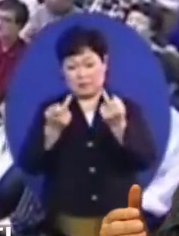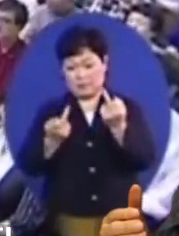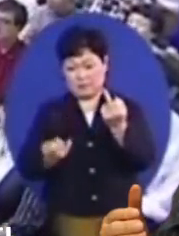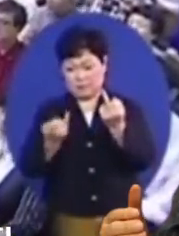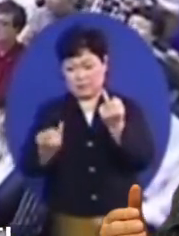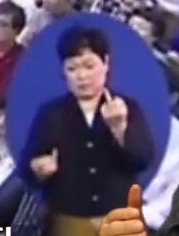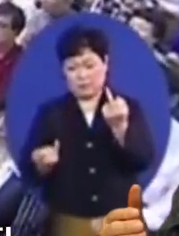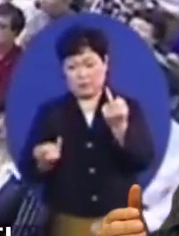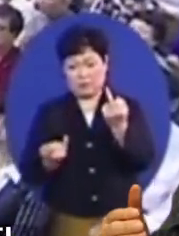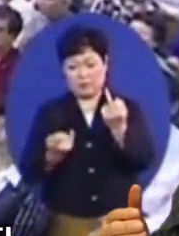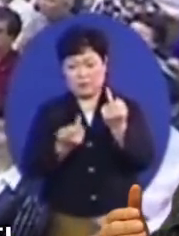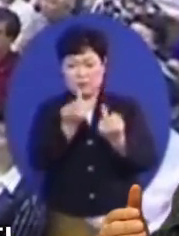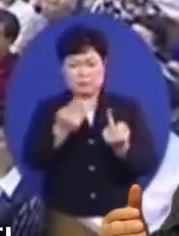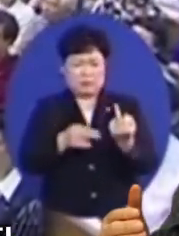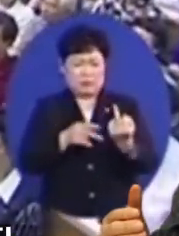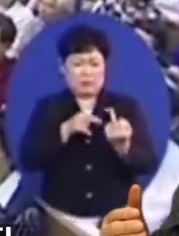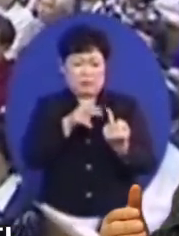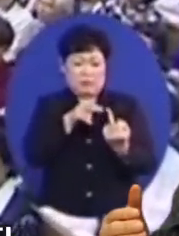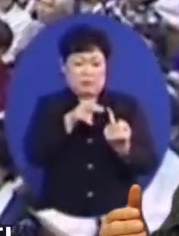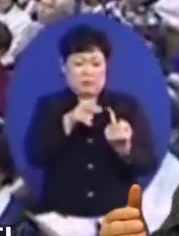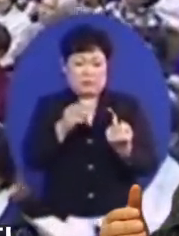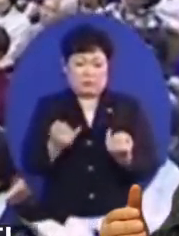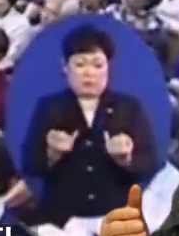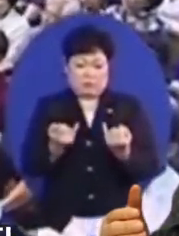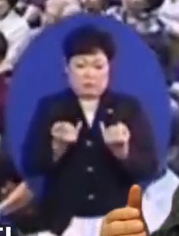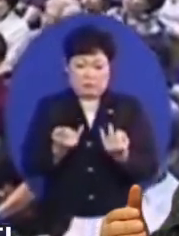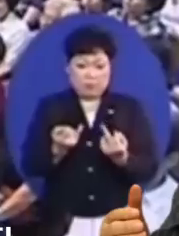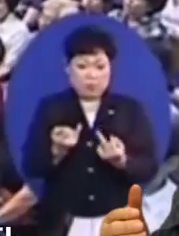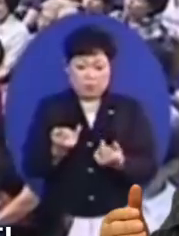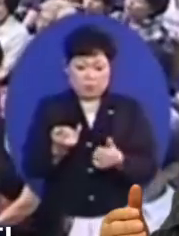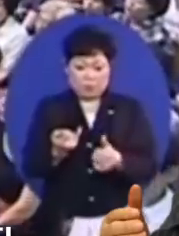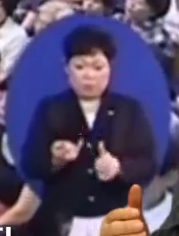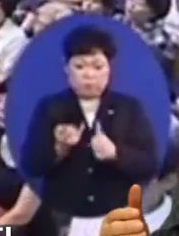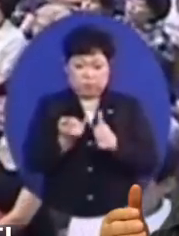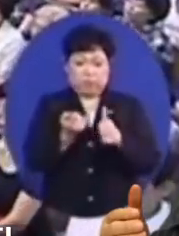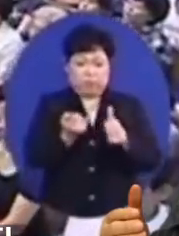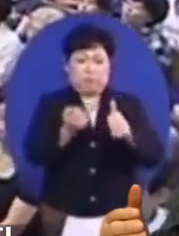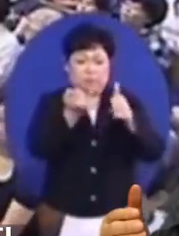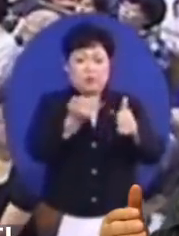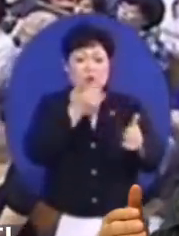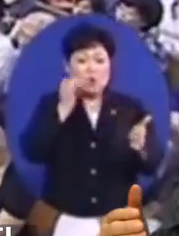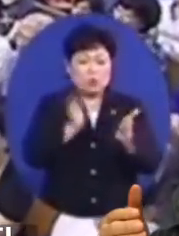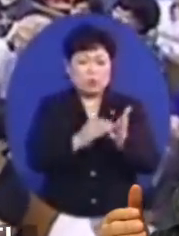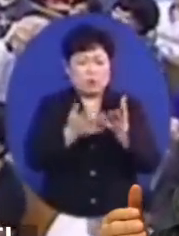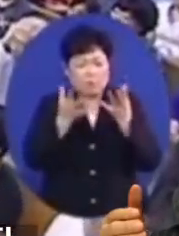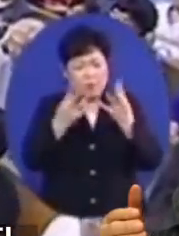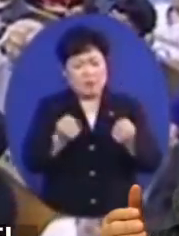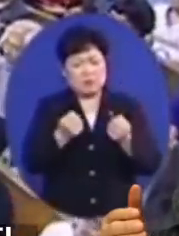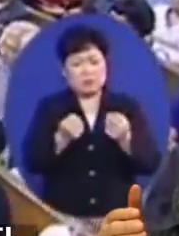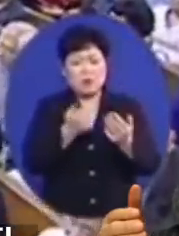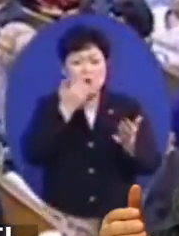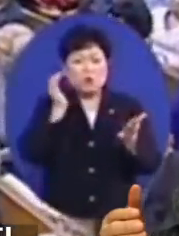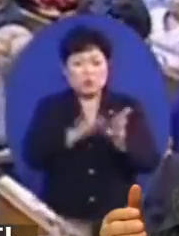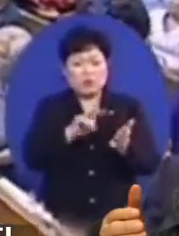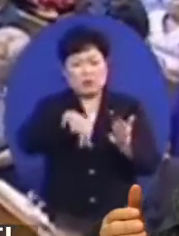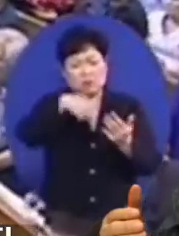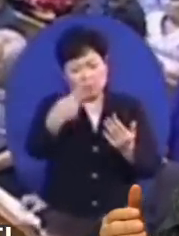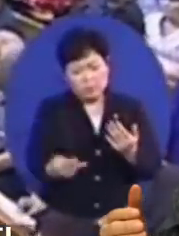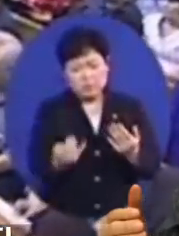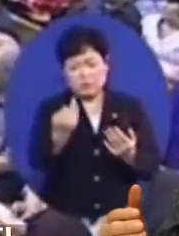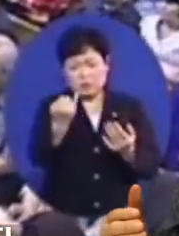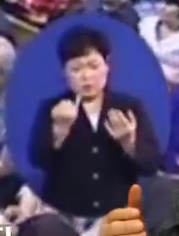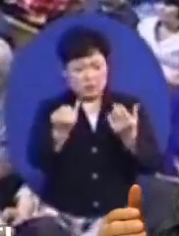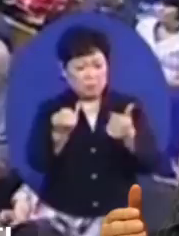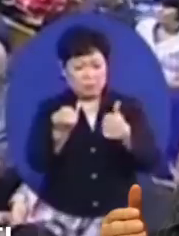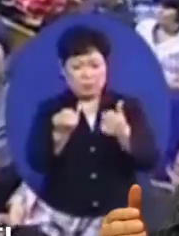산길을 오르는데 그 길이 매우 험하고 돌이 많았습니다. 그리고 여동생이 돌에 걸려서 자꾸 넘어져요. 그래서 오빠 너무 돌이 많아서 걸음을 걸을